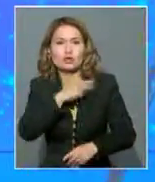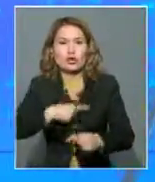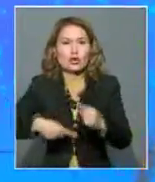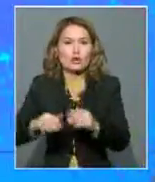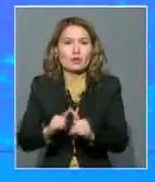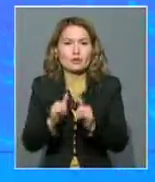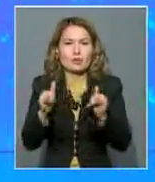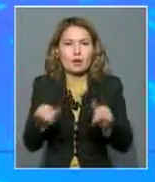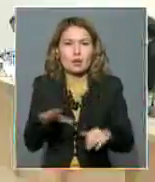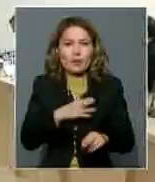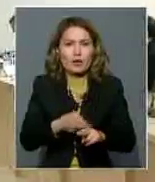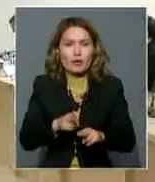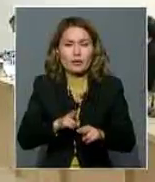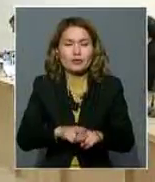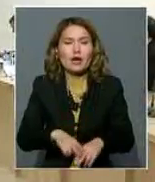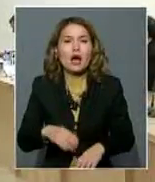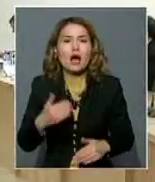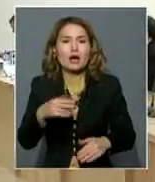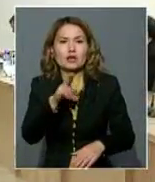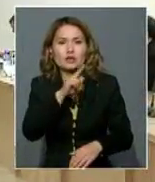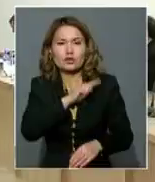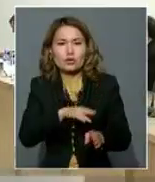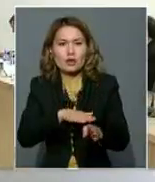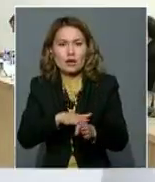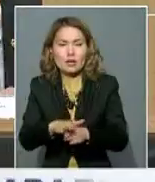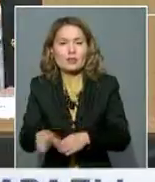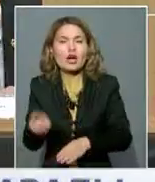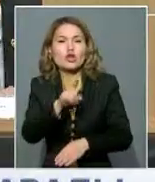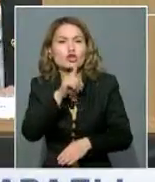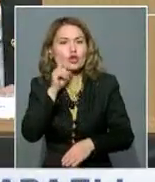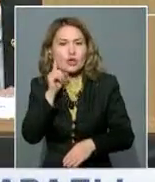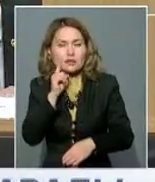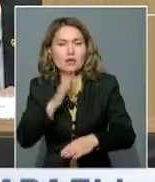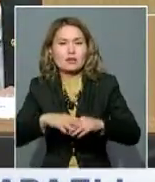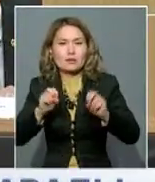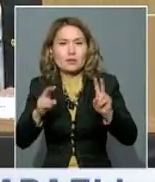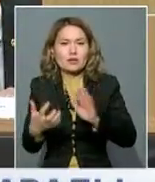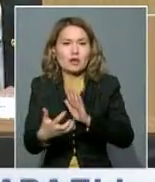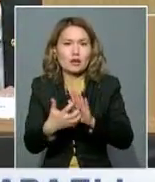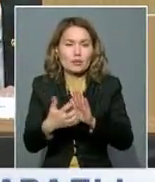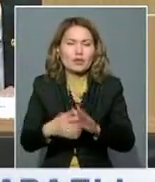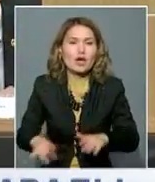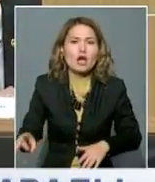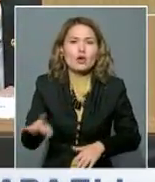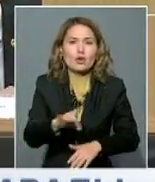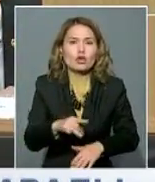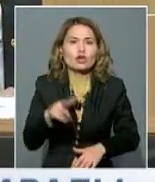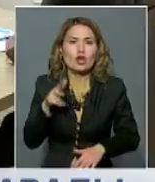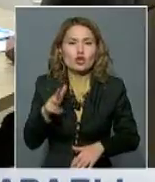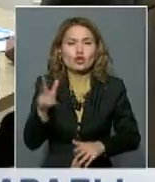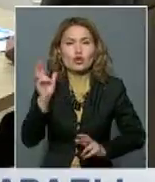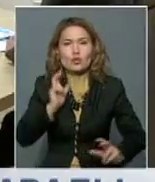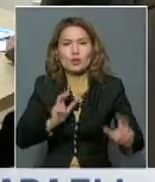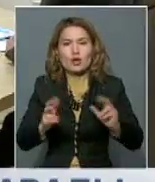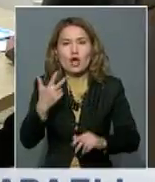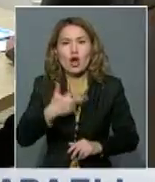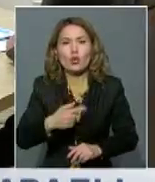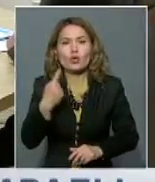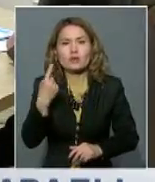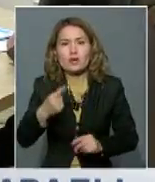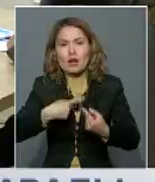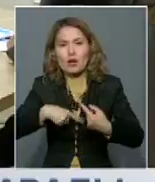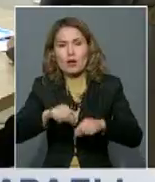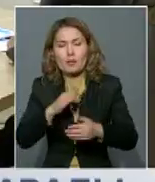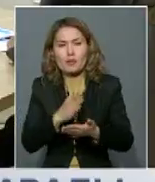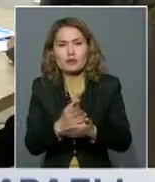Алайда мамандардың ойынша, бұл саланы жаңғыртып жіберетін жалынды жастар жеткіліксіз. Республика көлемінде 3 университет, 31 бөлімшесі бар